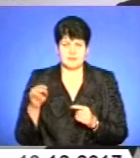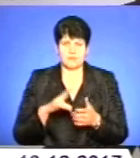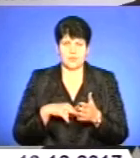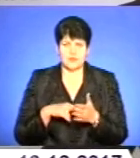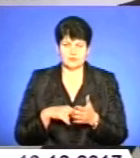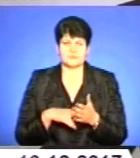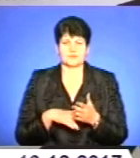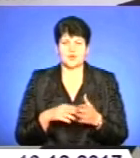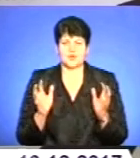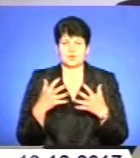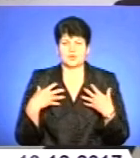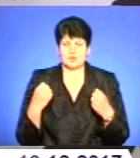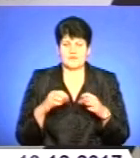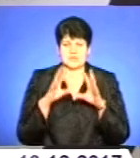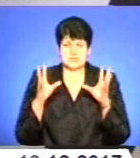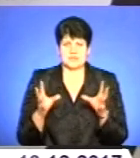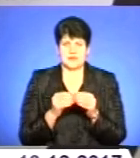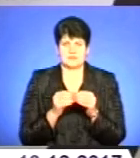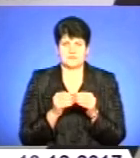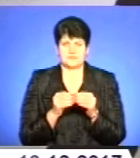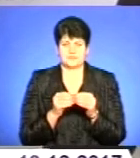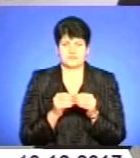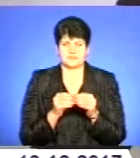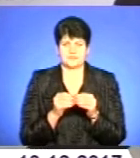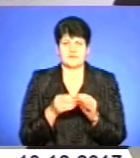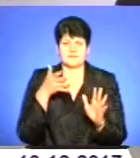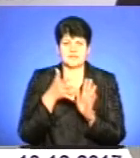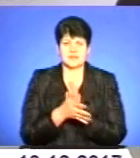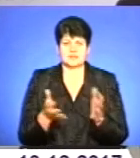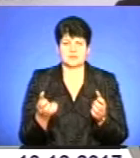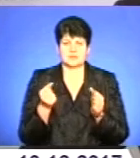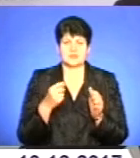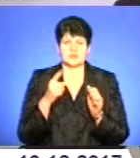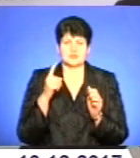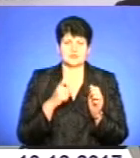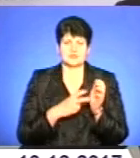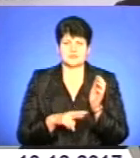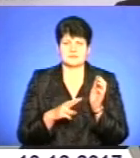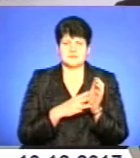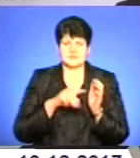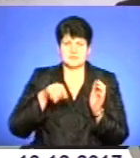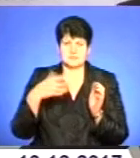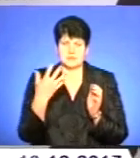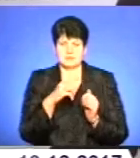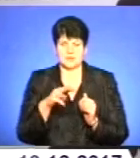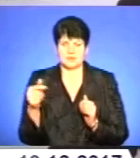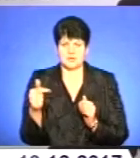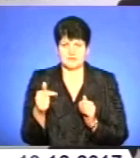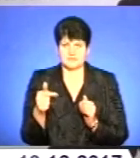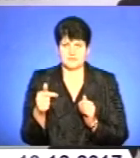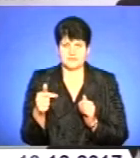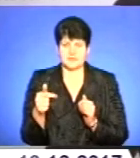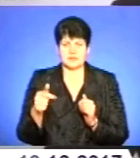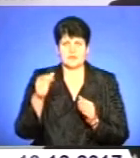гривень. Охорона здоров'я. Загальний обсяг витрат на утримання 178,5 мільйона гривень. На установу